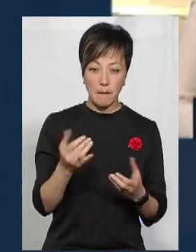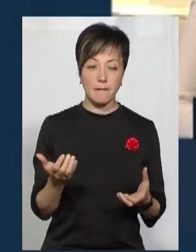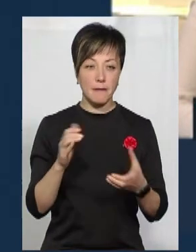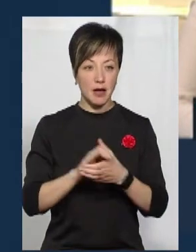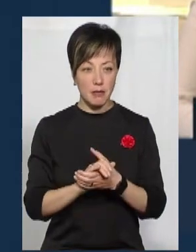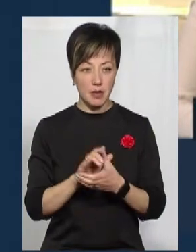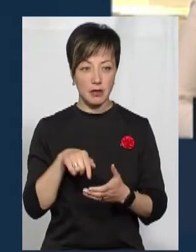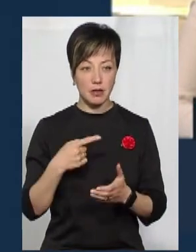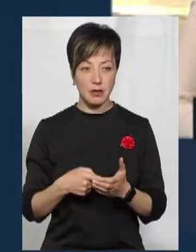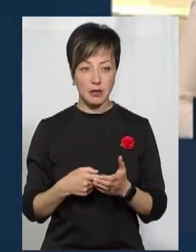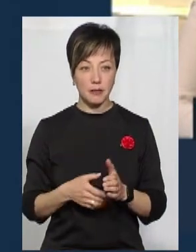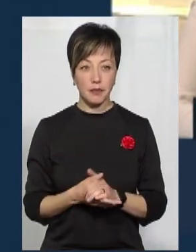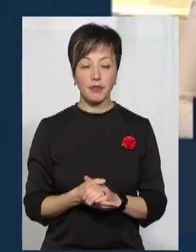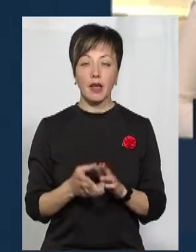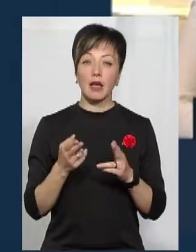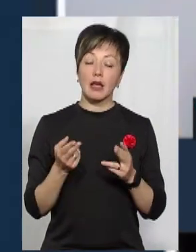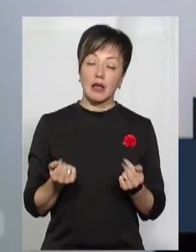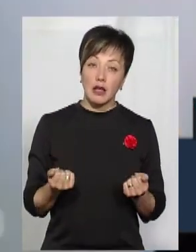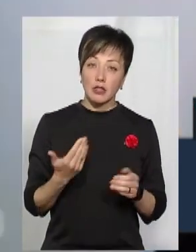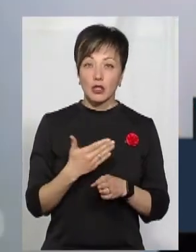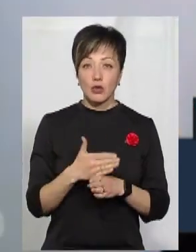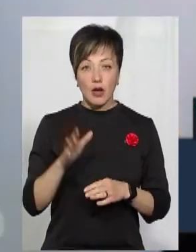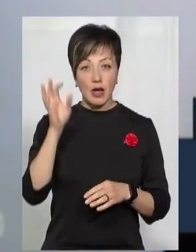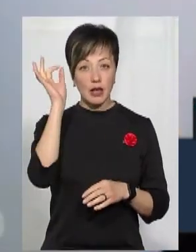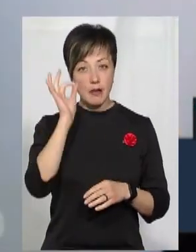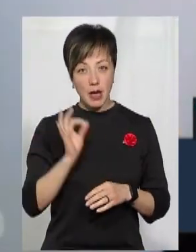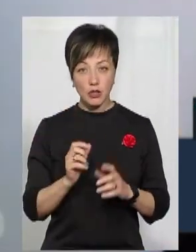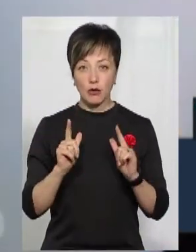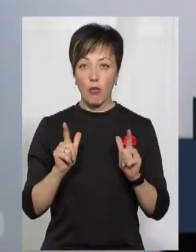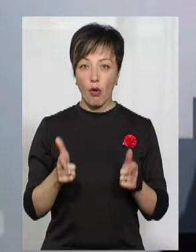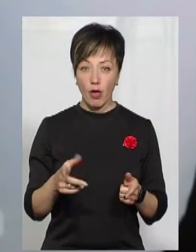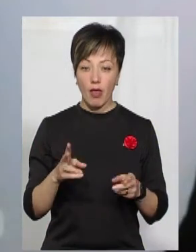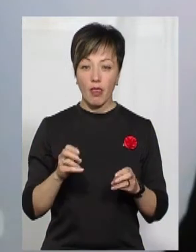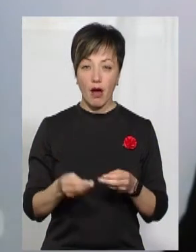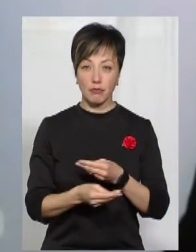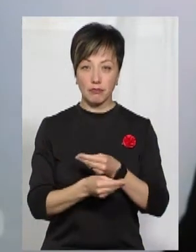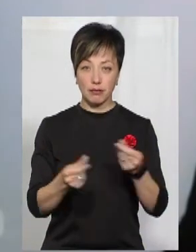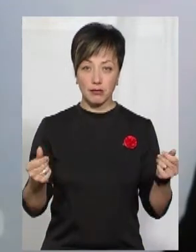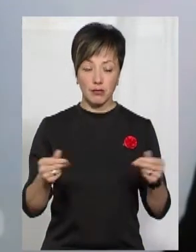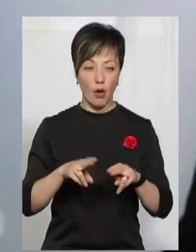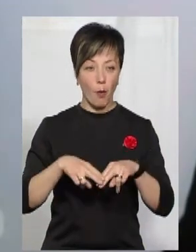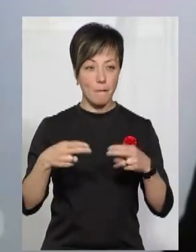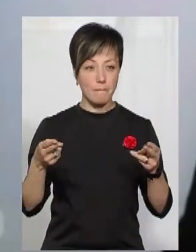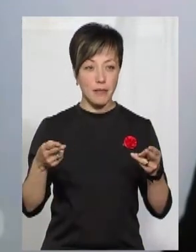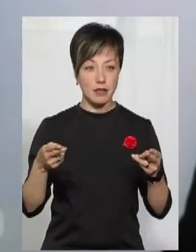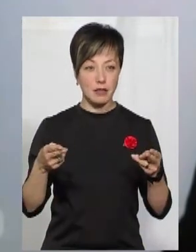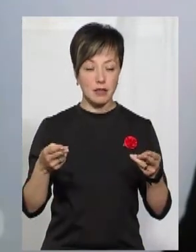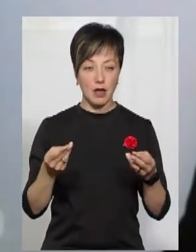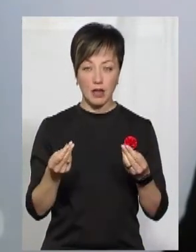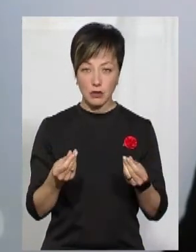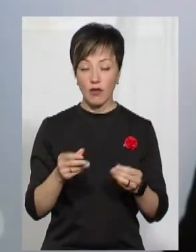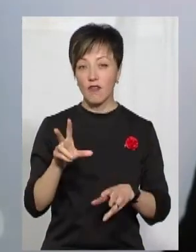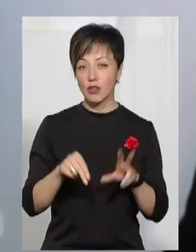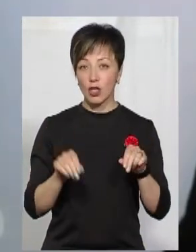Ну так, частково, оскільки Німеччина погодилася на компенсацію, це можна так